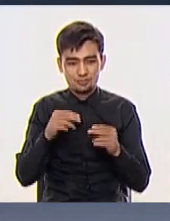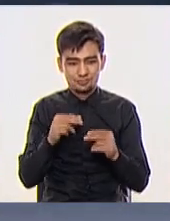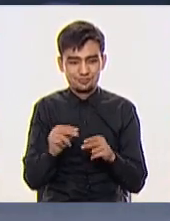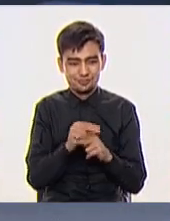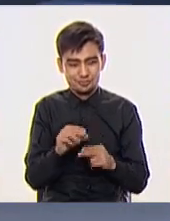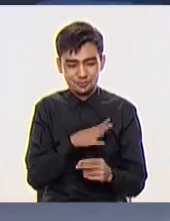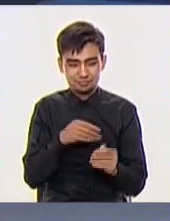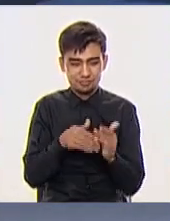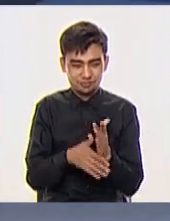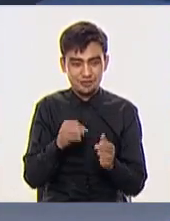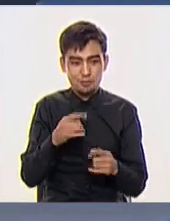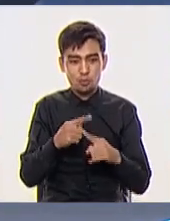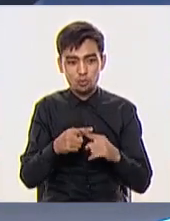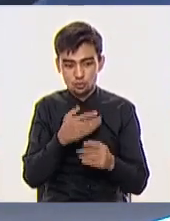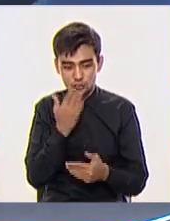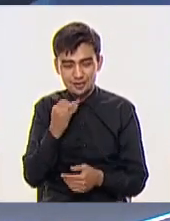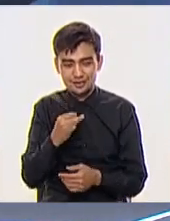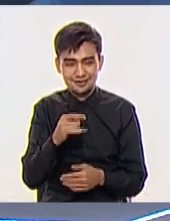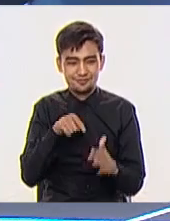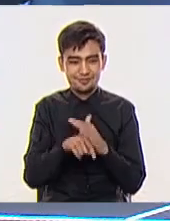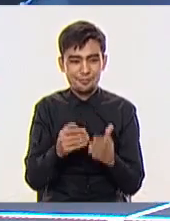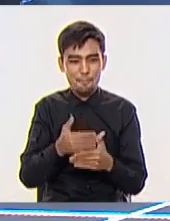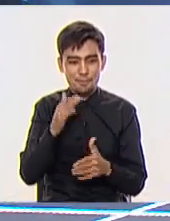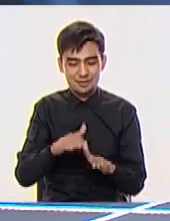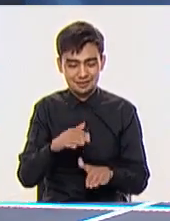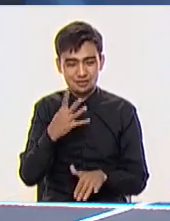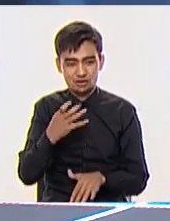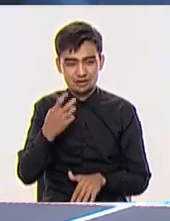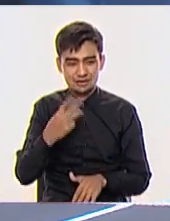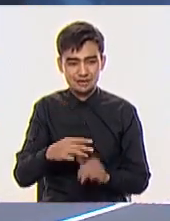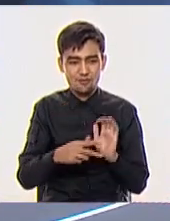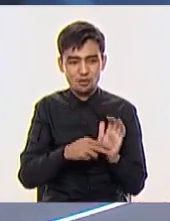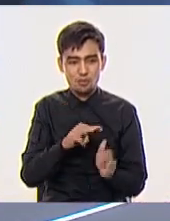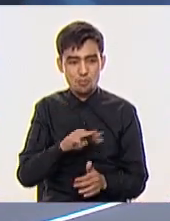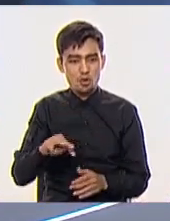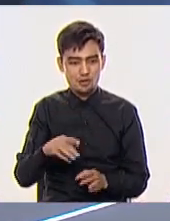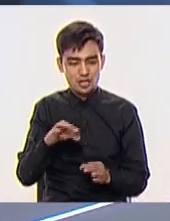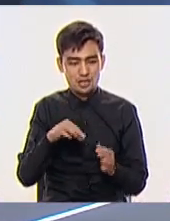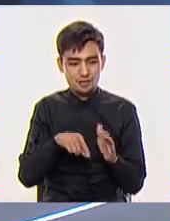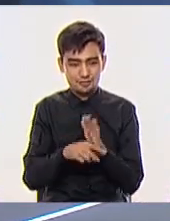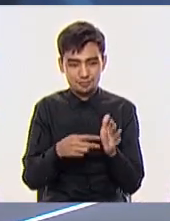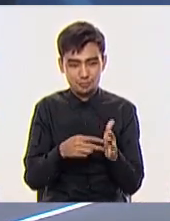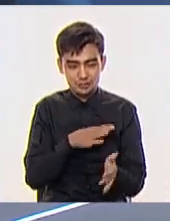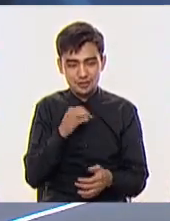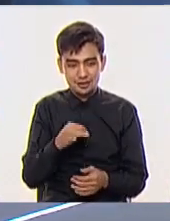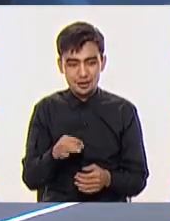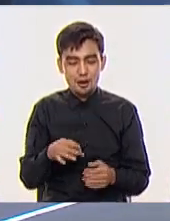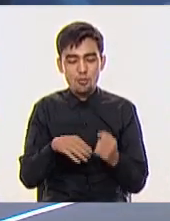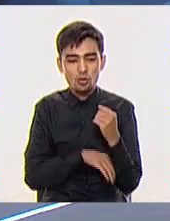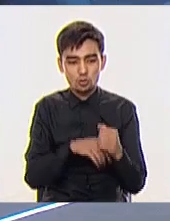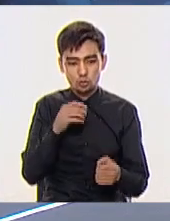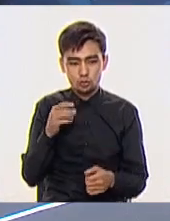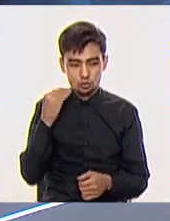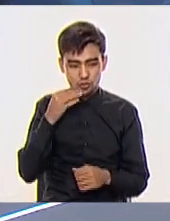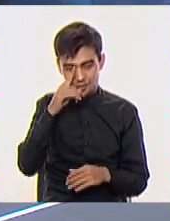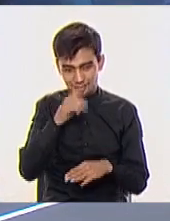кеткен шығынды қоспағанда ғимарат құнын 438 миллион теңгеге бағалаған. Артынша Түркістан әкімі